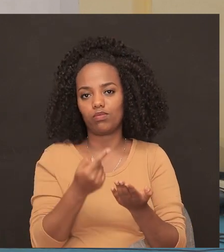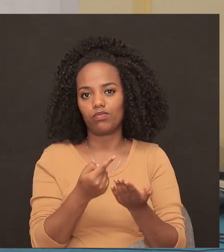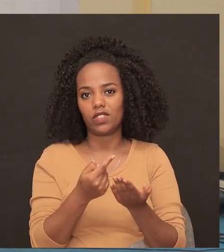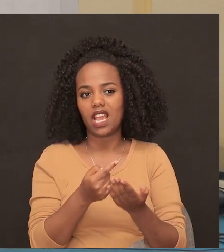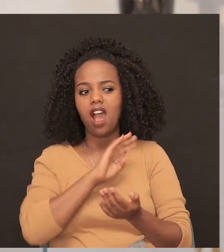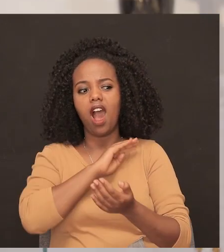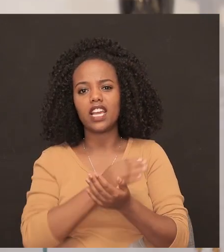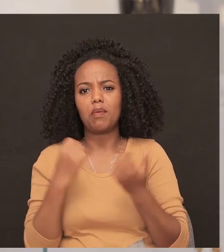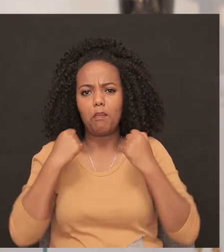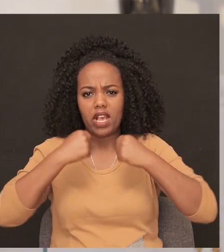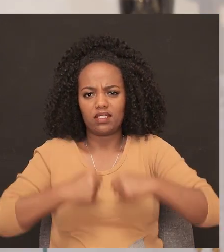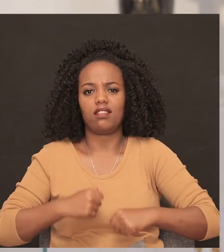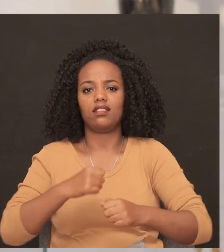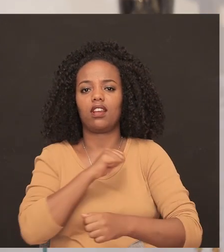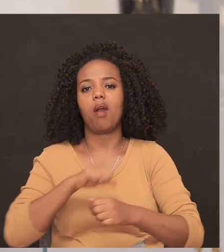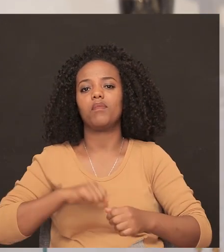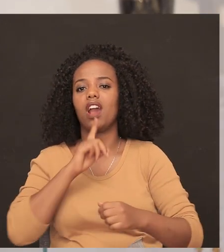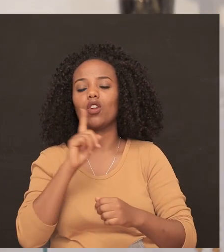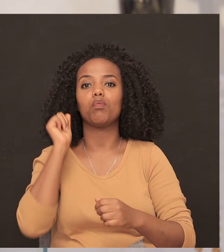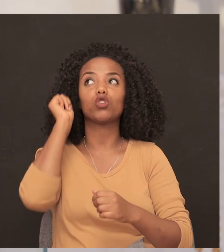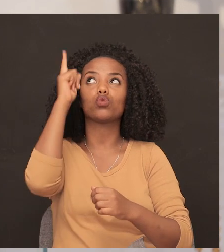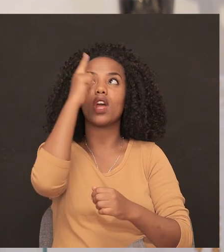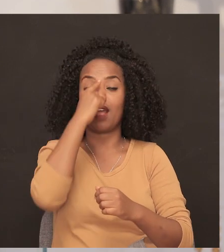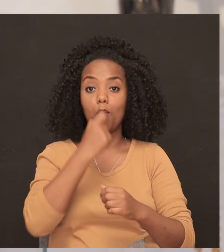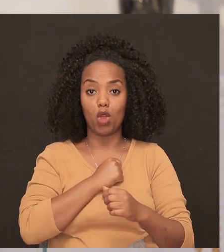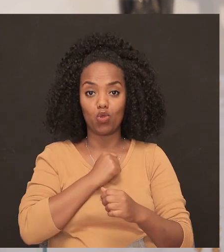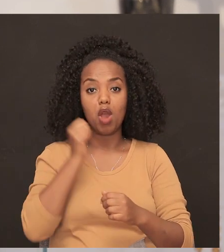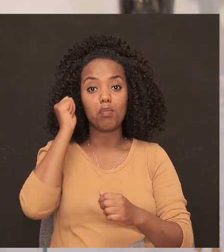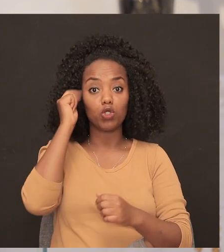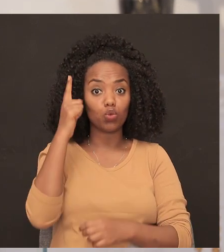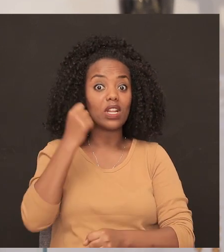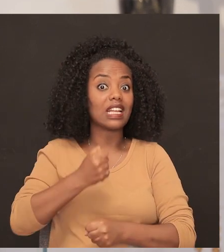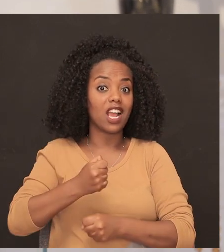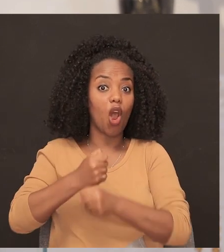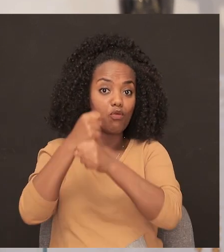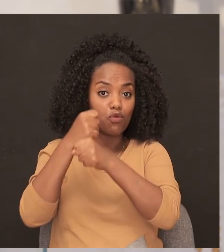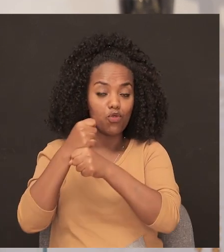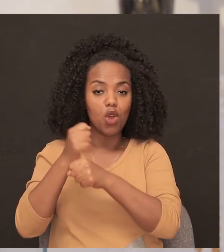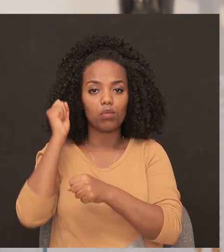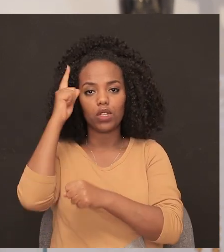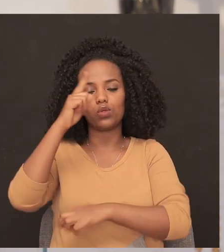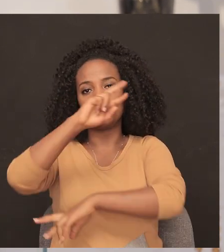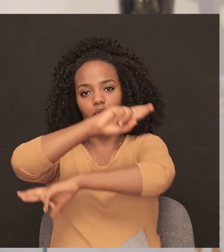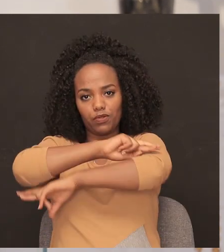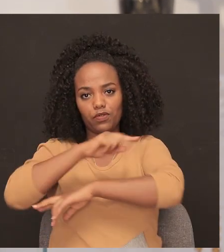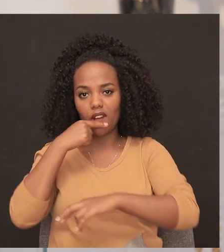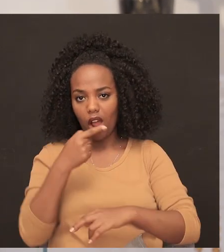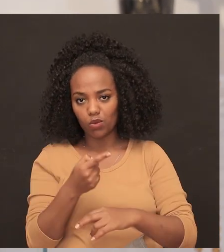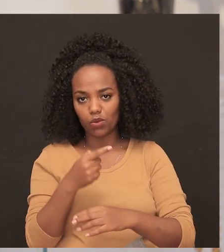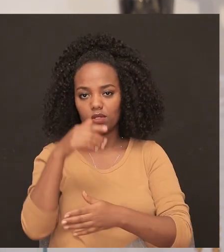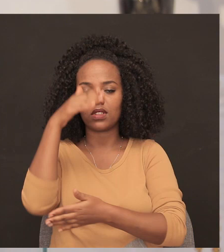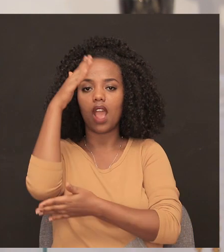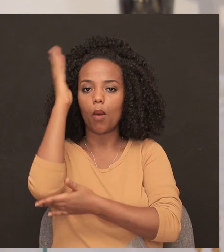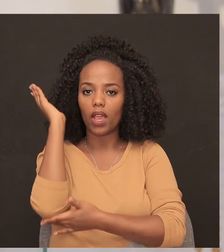ኃይል የሚያስታጥቅ አምላክ ነው። በሱ ለታመኑበት በሱ ለተደገፉ በሱ እርፍ ላሉ